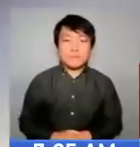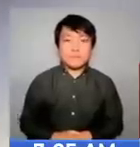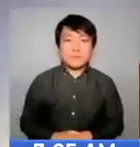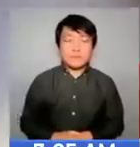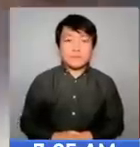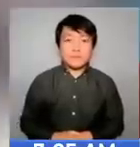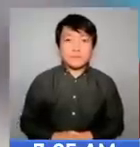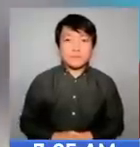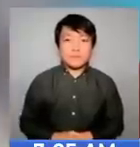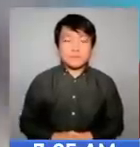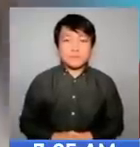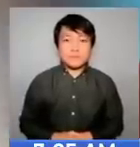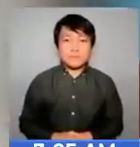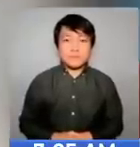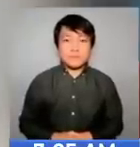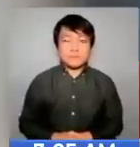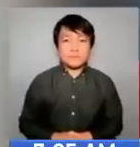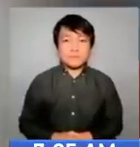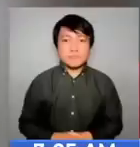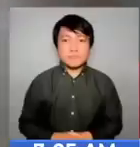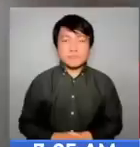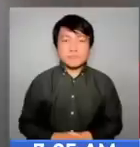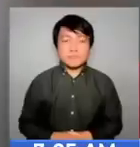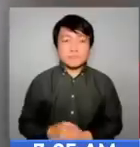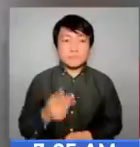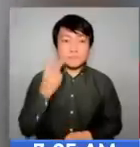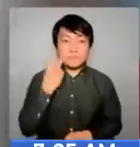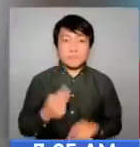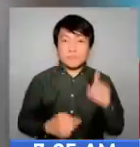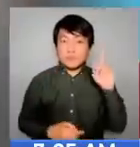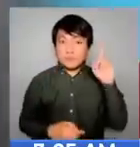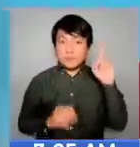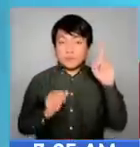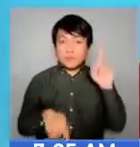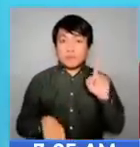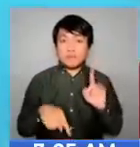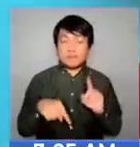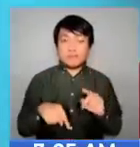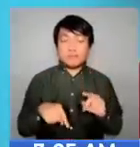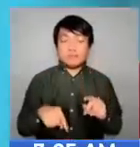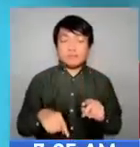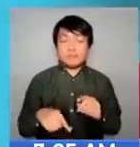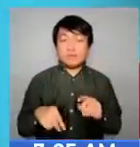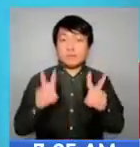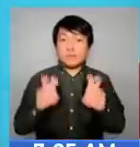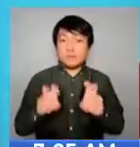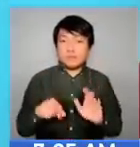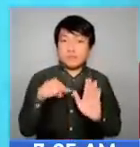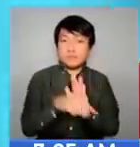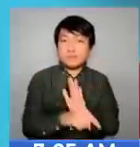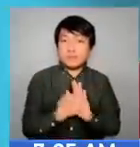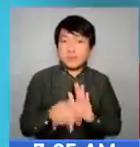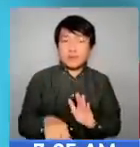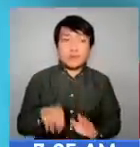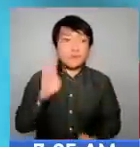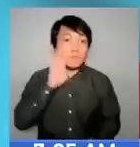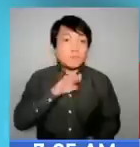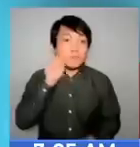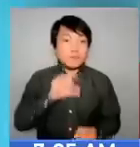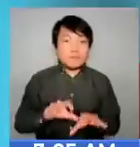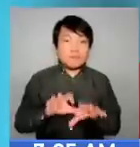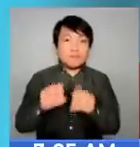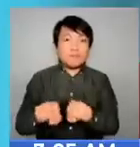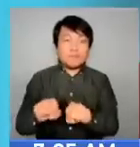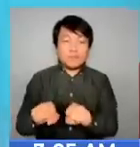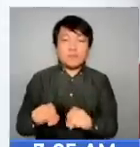Sa bisa ng warrant of arrest sa kasong murder, sunod-sunod na inaresto ng pulisya ang magkakapatid na sina Mark Anthony sa